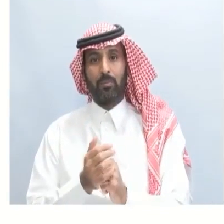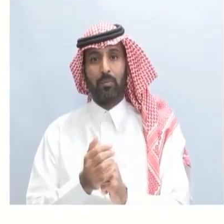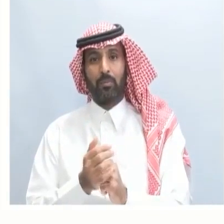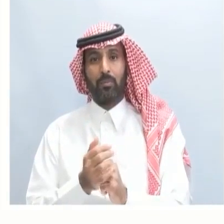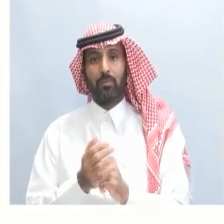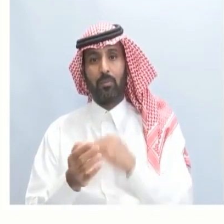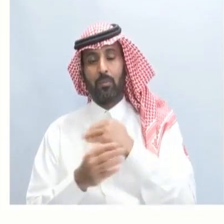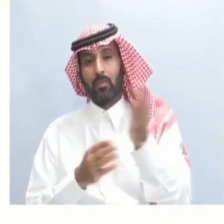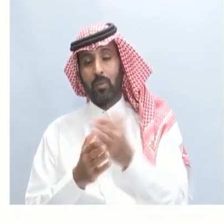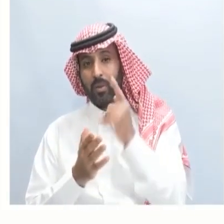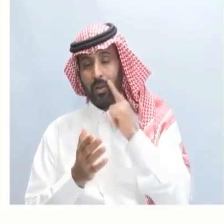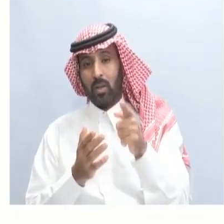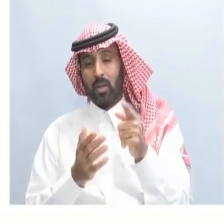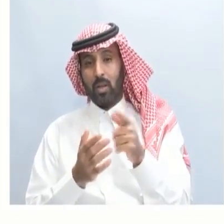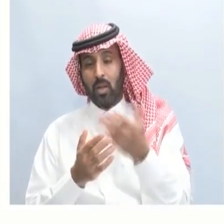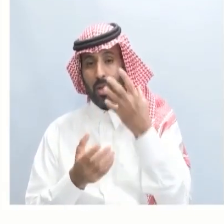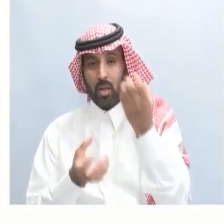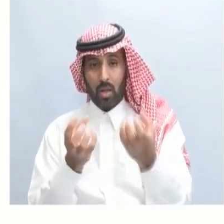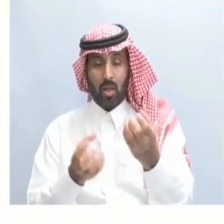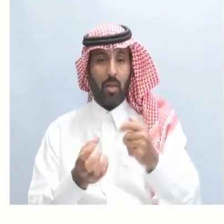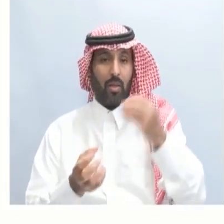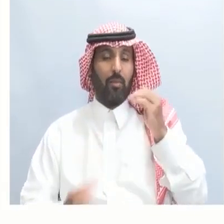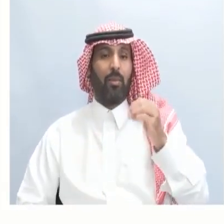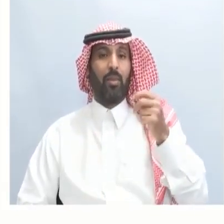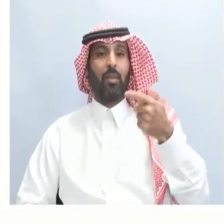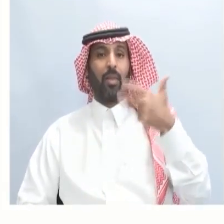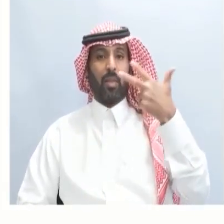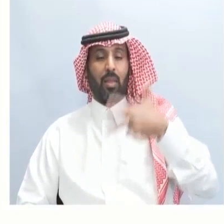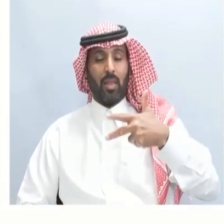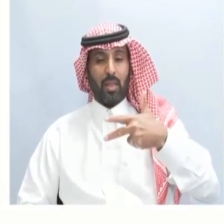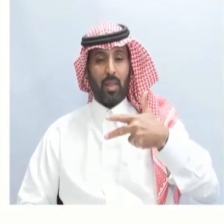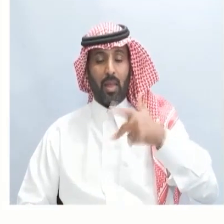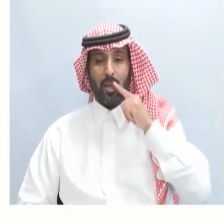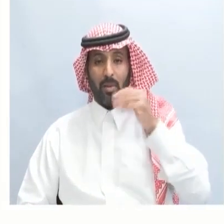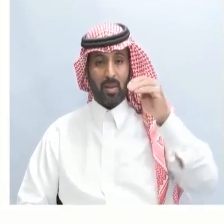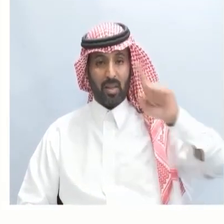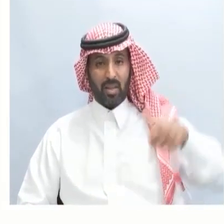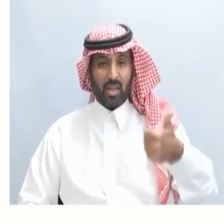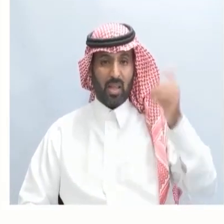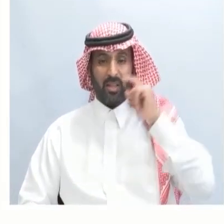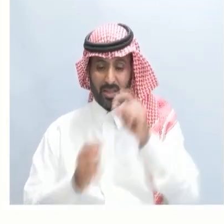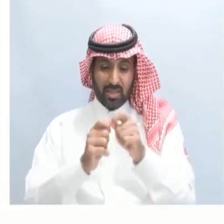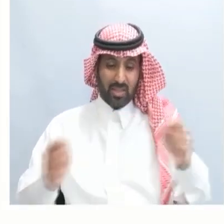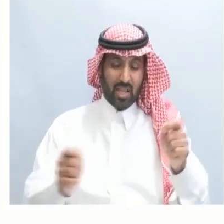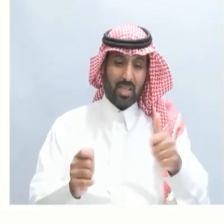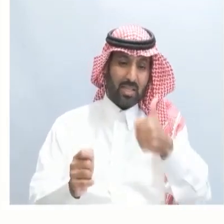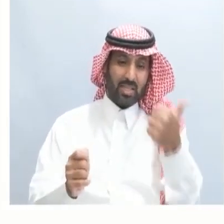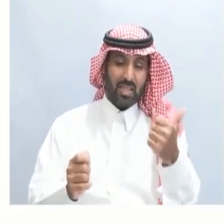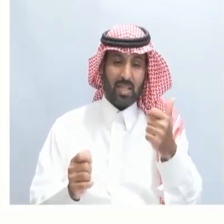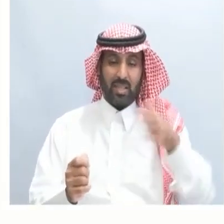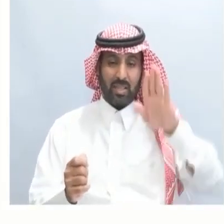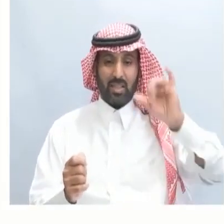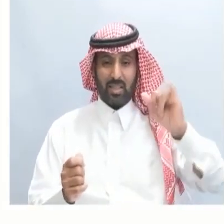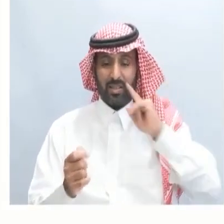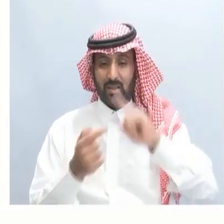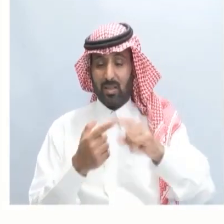جرام عندما كانت لدينا الكتله 80 غرام كان الاتزان لها مساف 6 سم وعندما